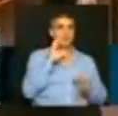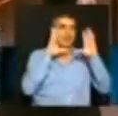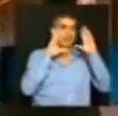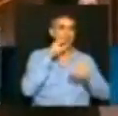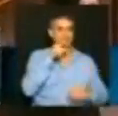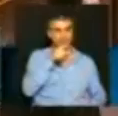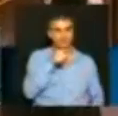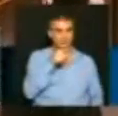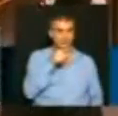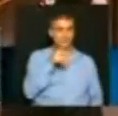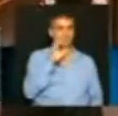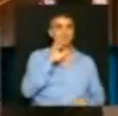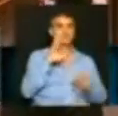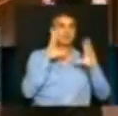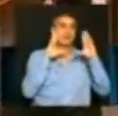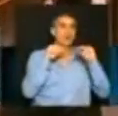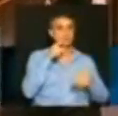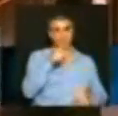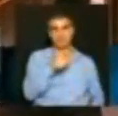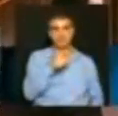אותו,